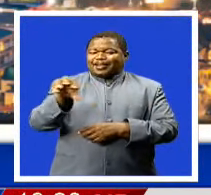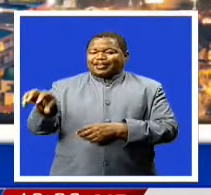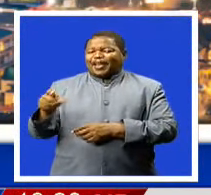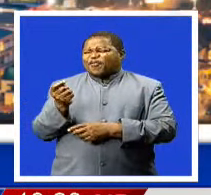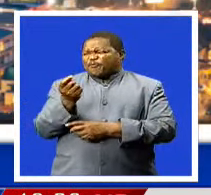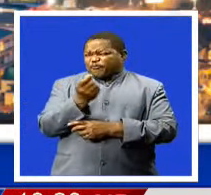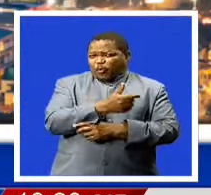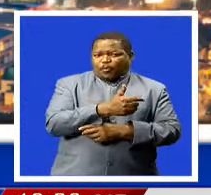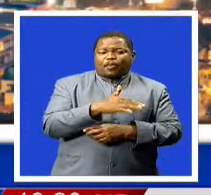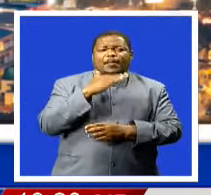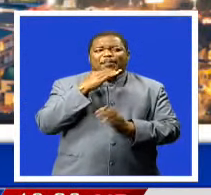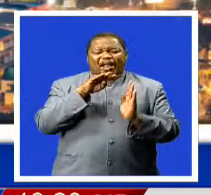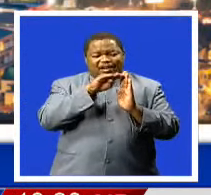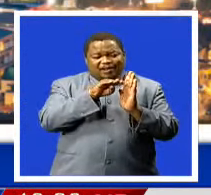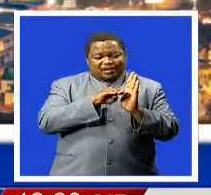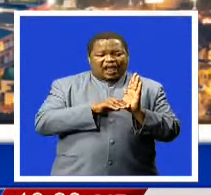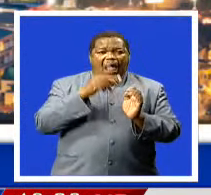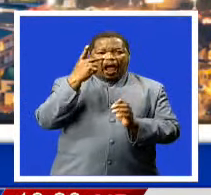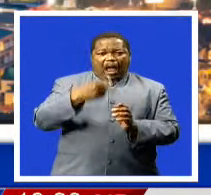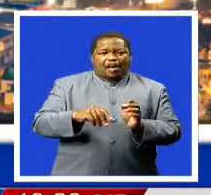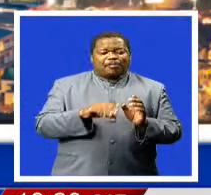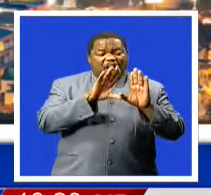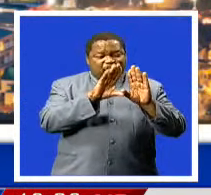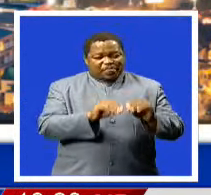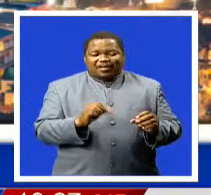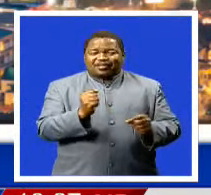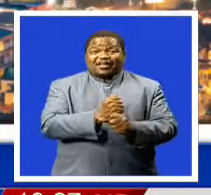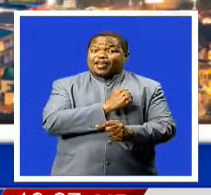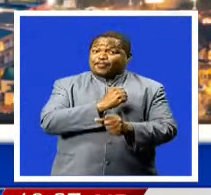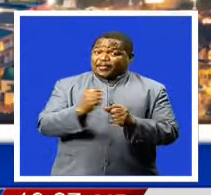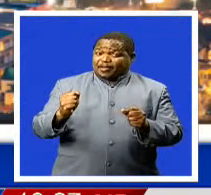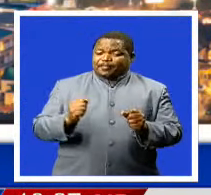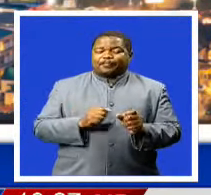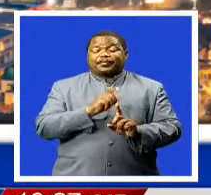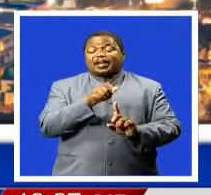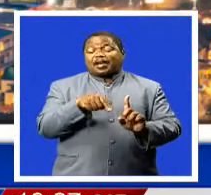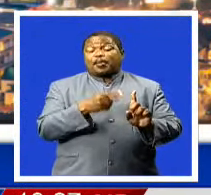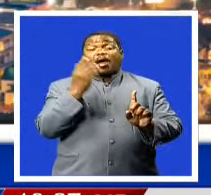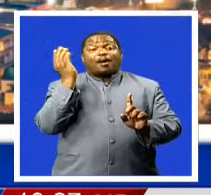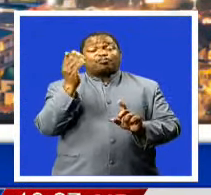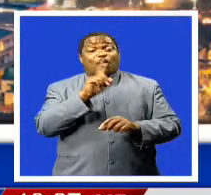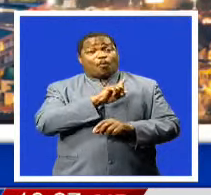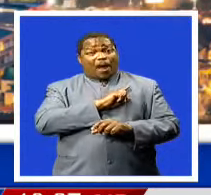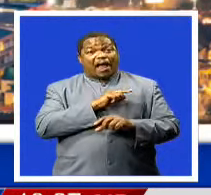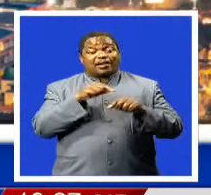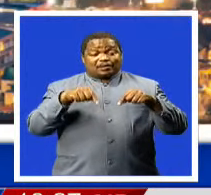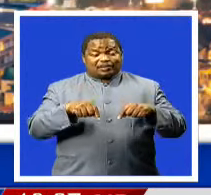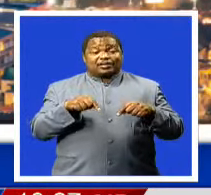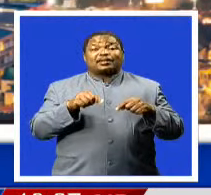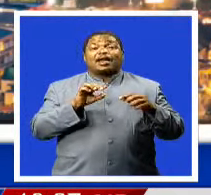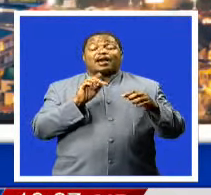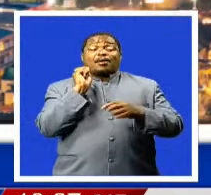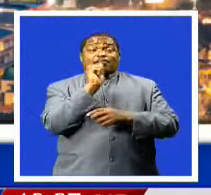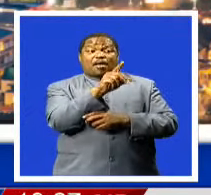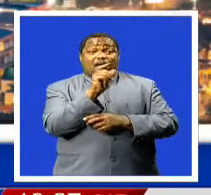bekakhuluma emhlanganweni walenhlangano lapho bekukhulunyiswa khona tindlela letitawulandzelwa nayibuya